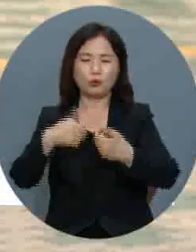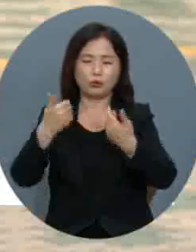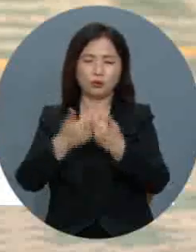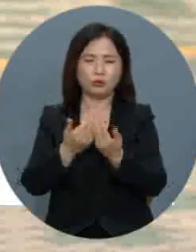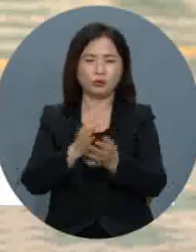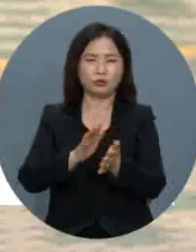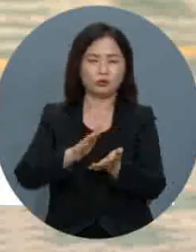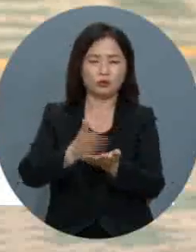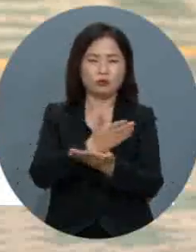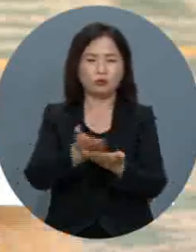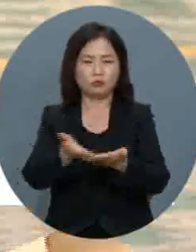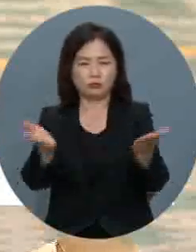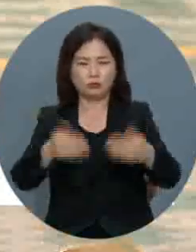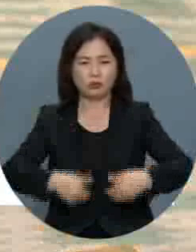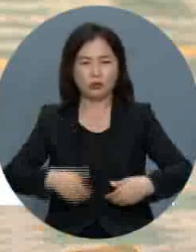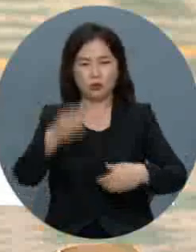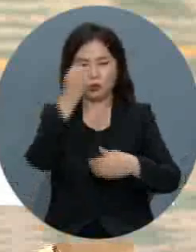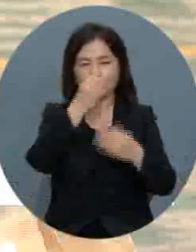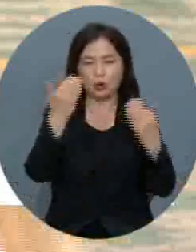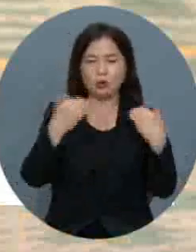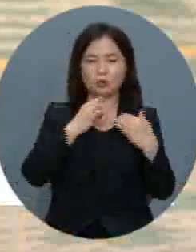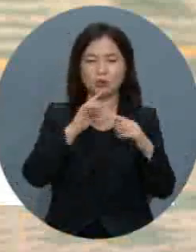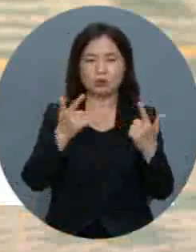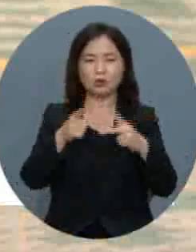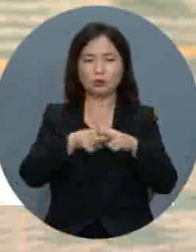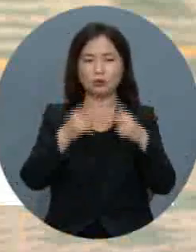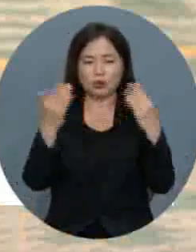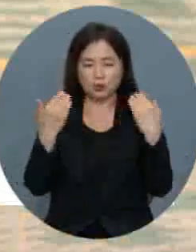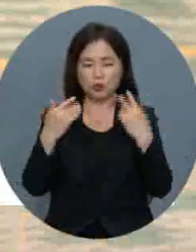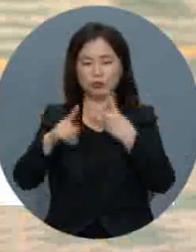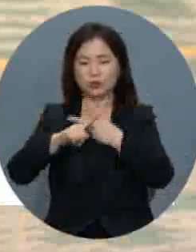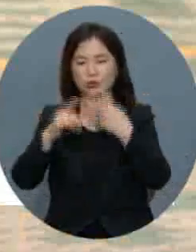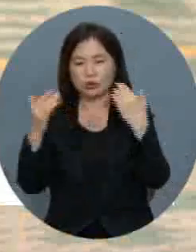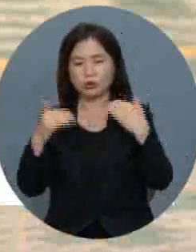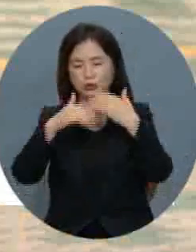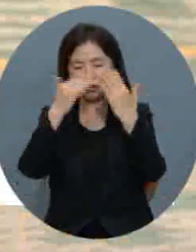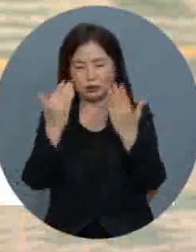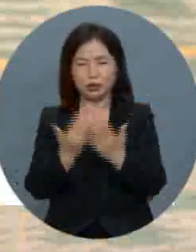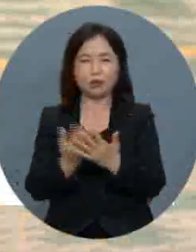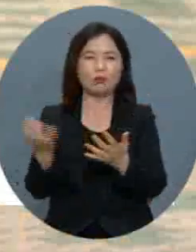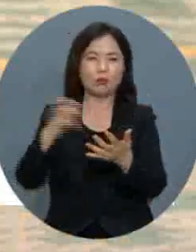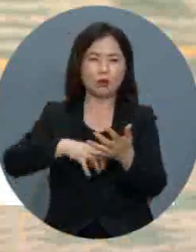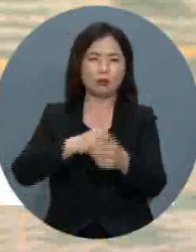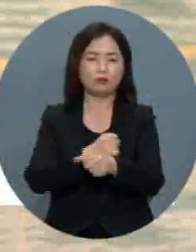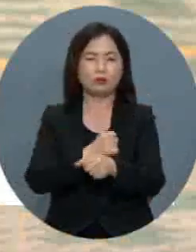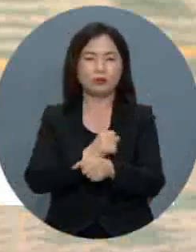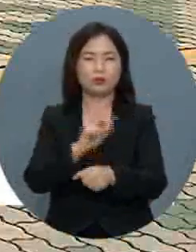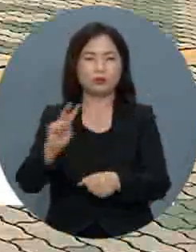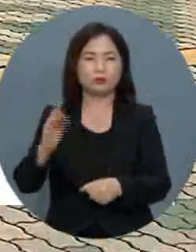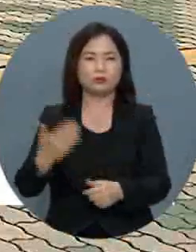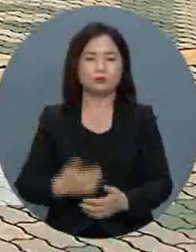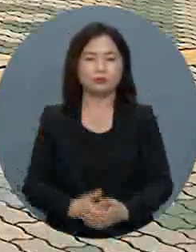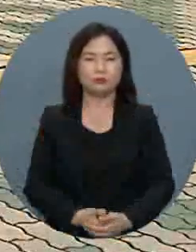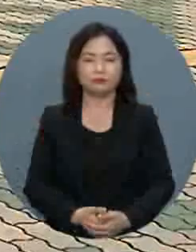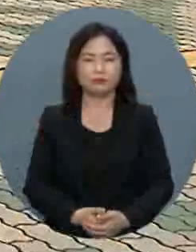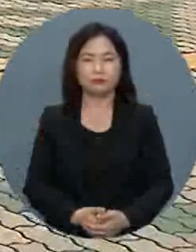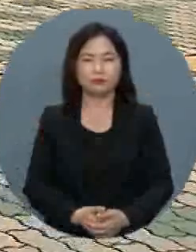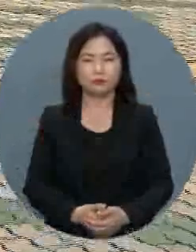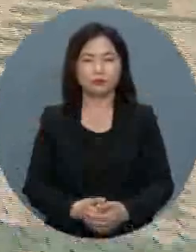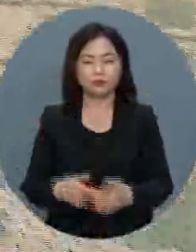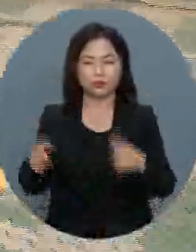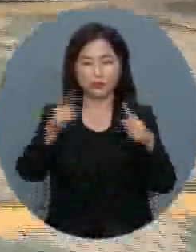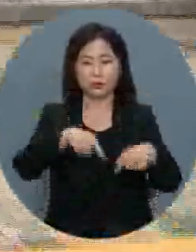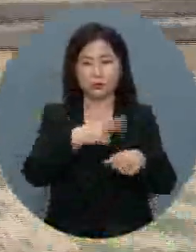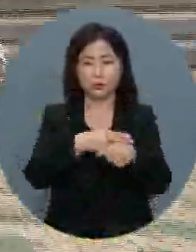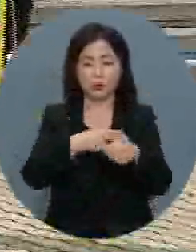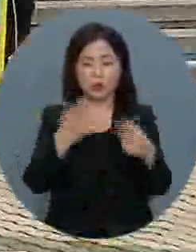한다는 거죠 그 이제 고등학교 많은 문제가 아니라 토드 학교 부터 중학교와 와야 한다 라는 거거든요 전교조가